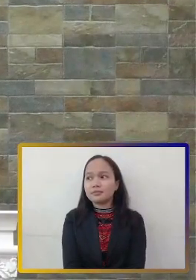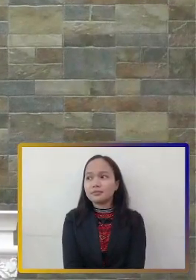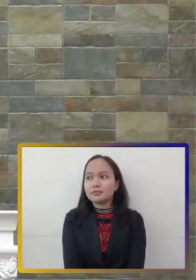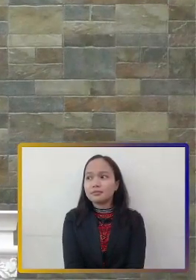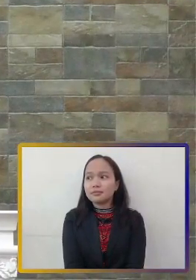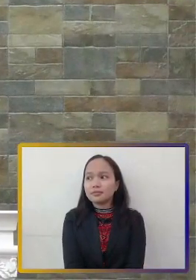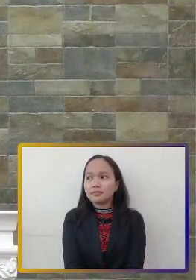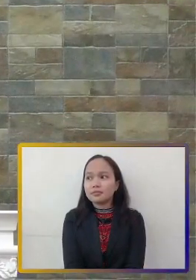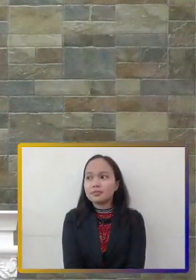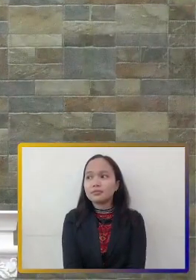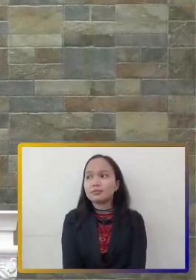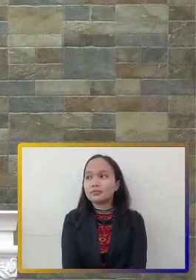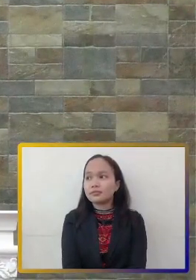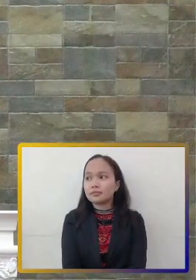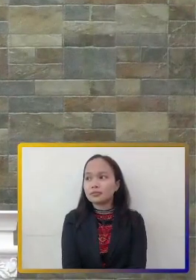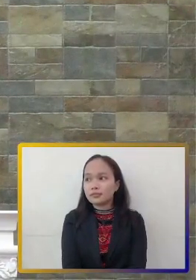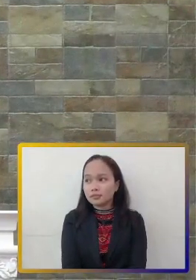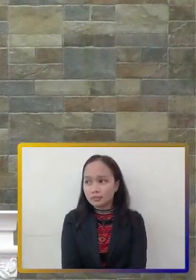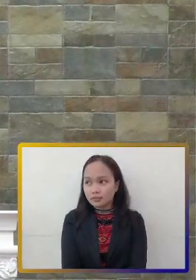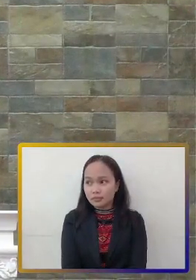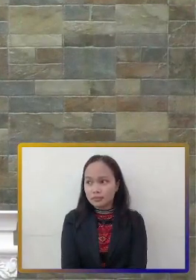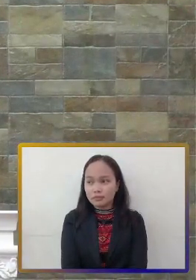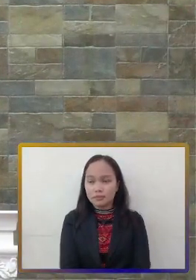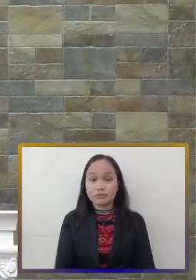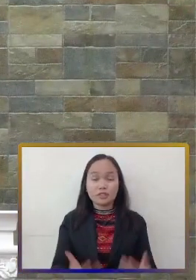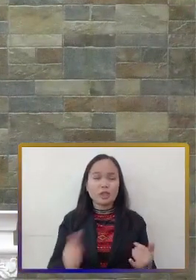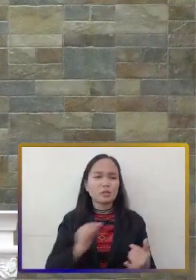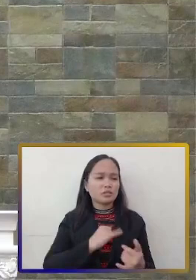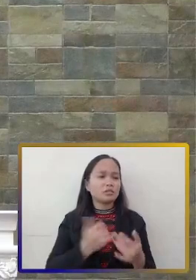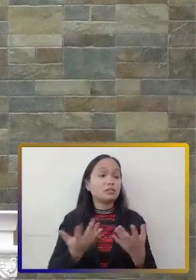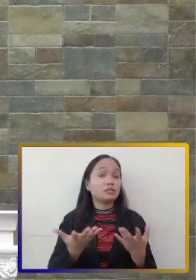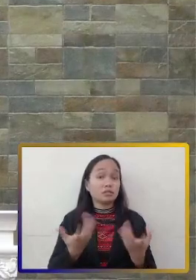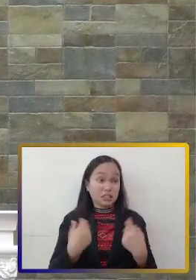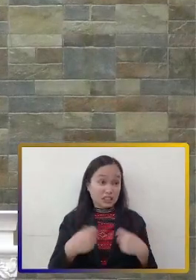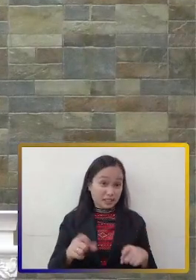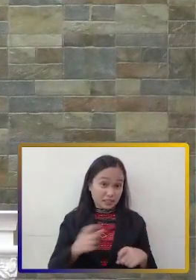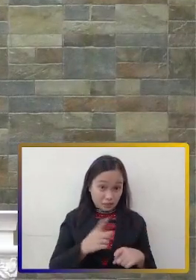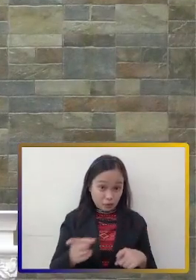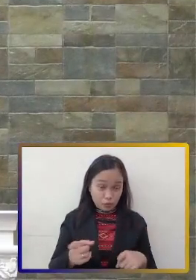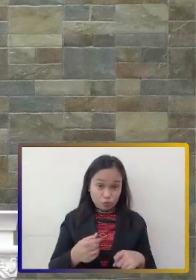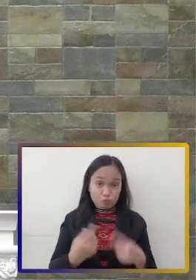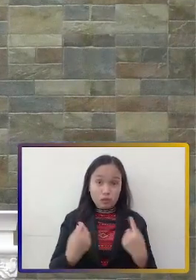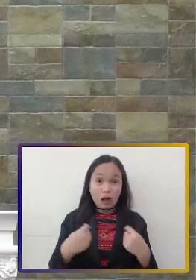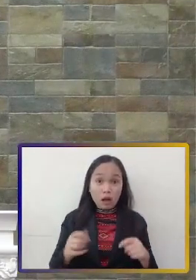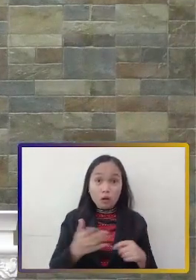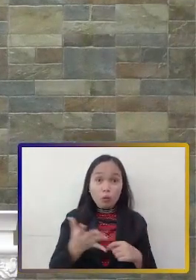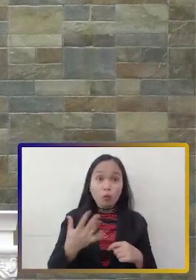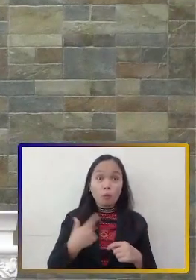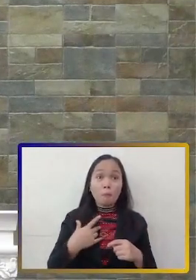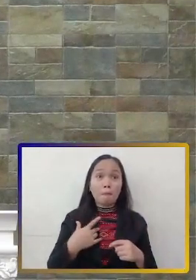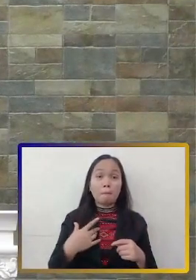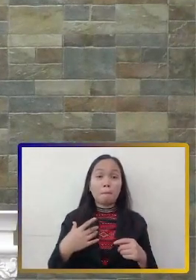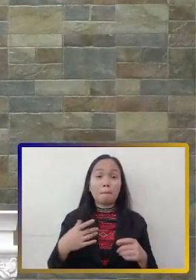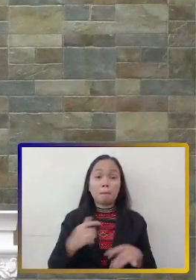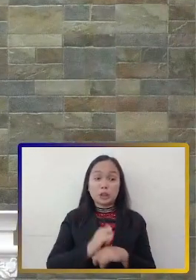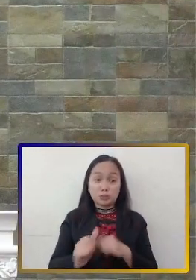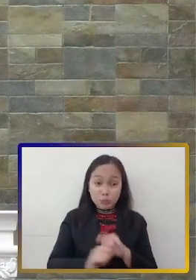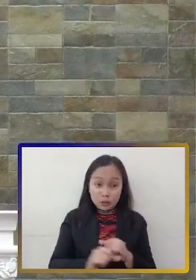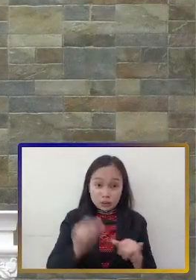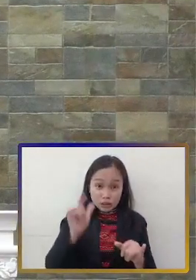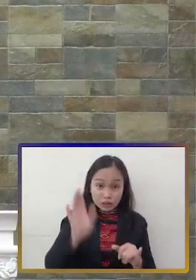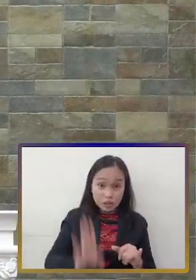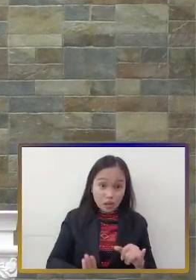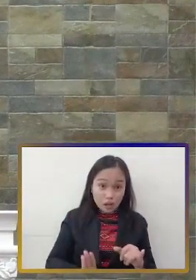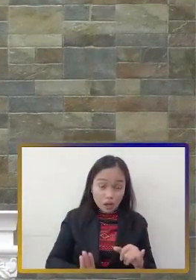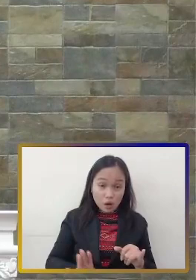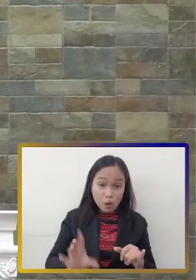But I hope you understand what I'm saying, kapatid. Are you trying to insult God to what He said? And trying